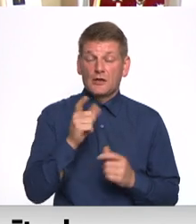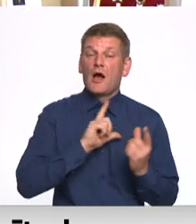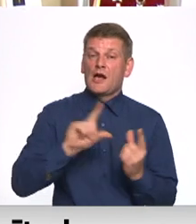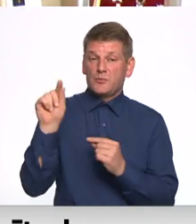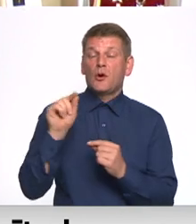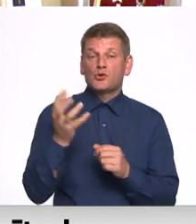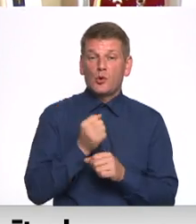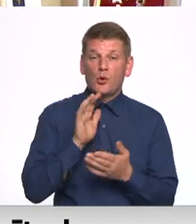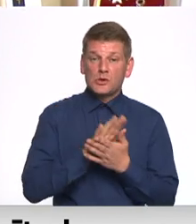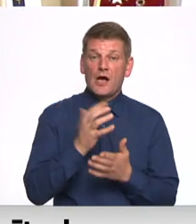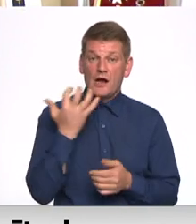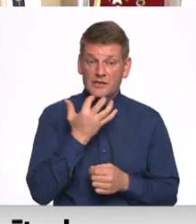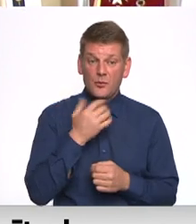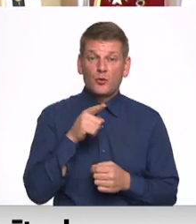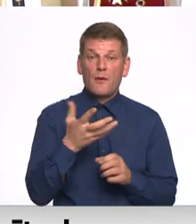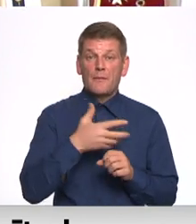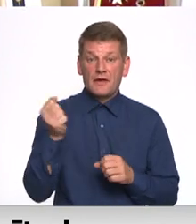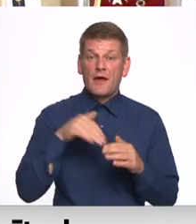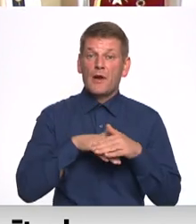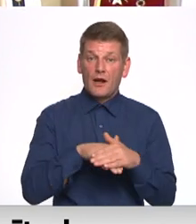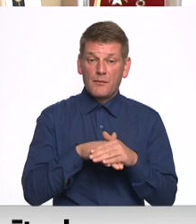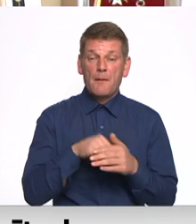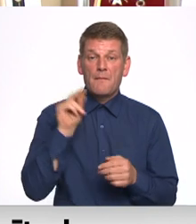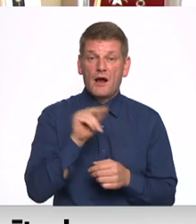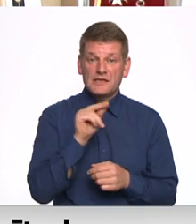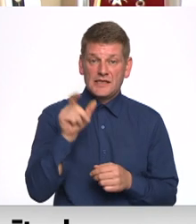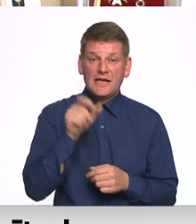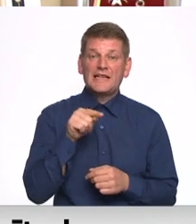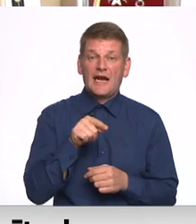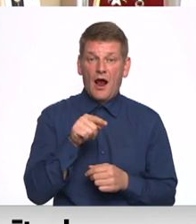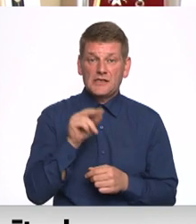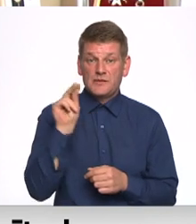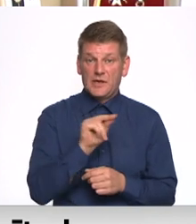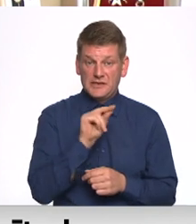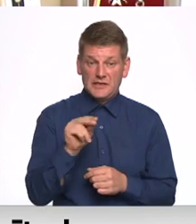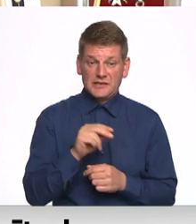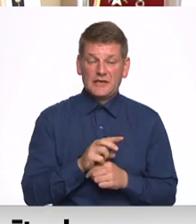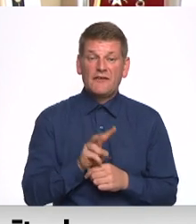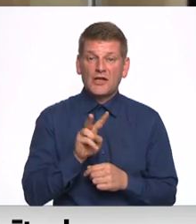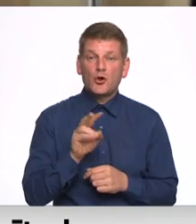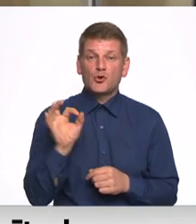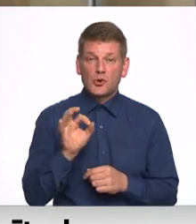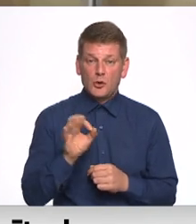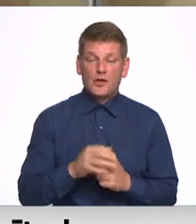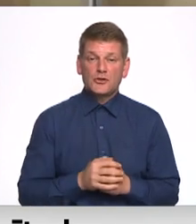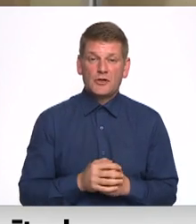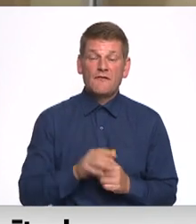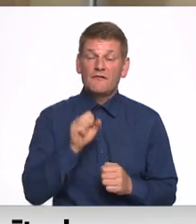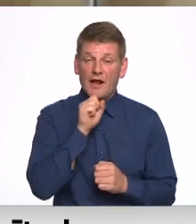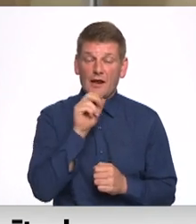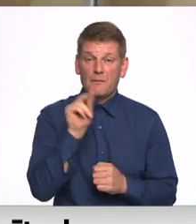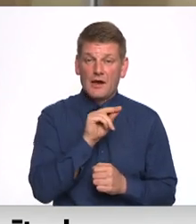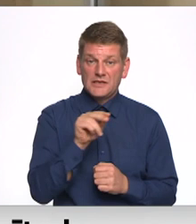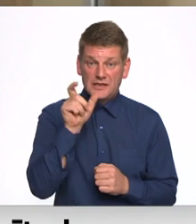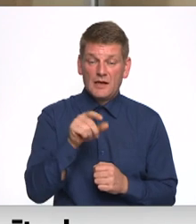ārzemēm, to paņēma glabāt mācītājs Trikātes baznīcas Viktors Ozoliņš. Vēlāk